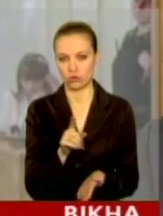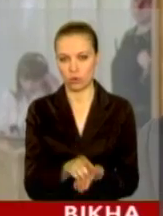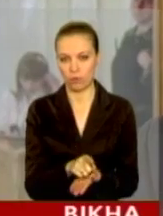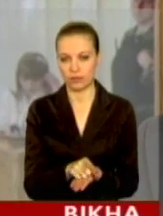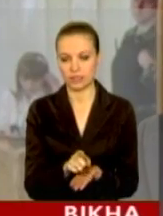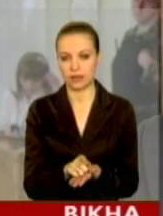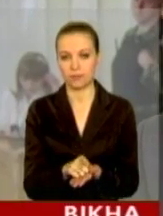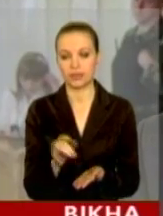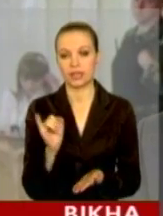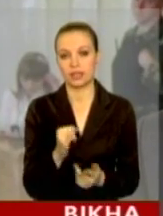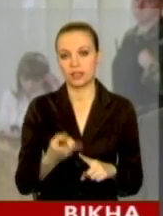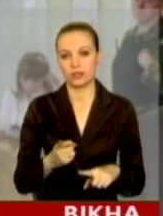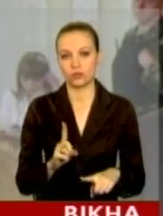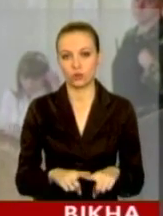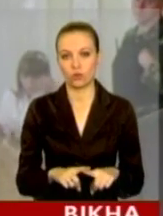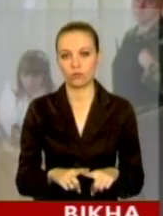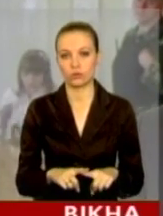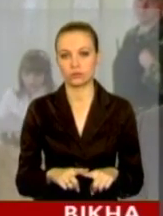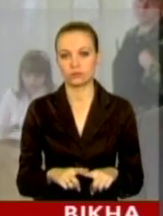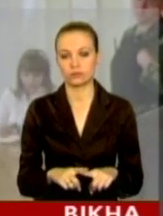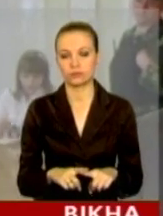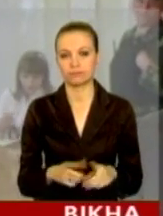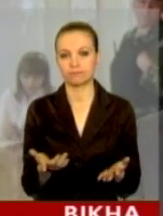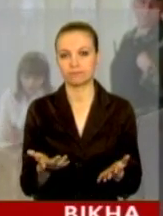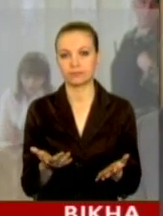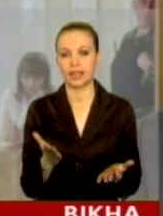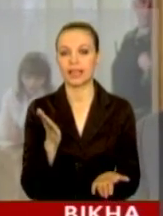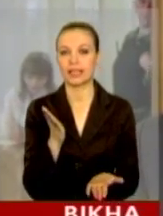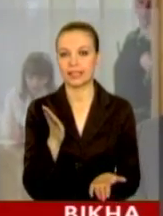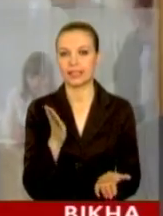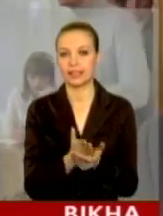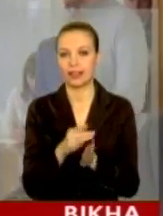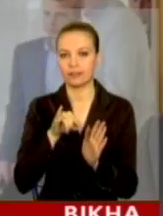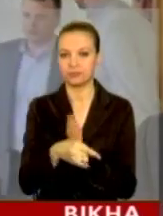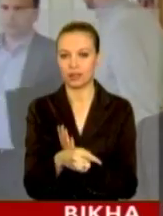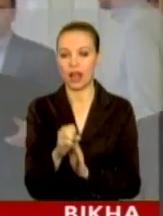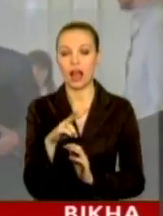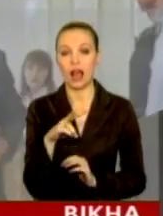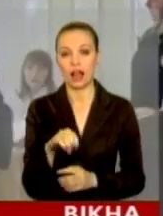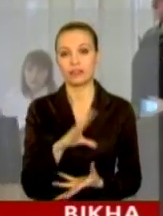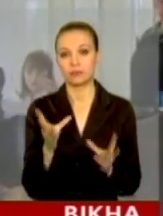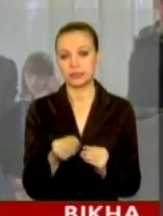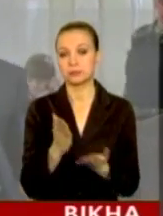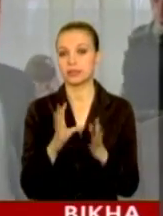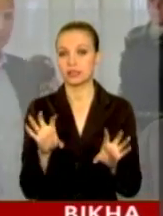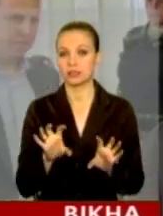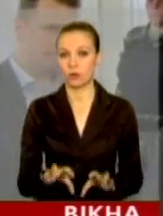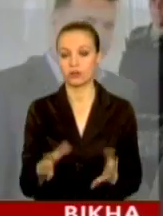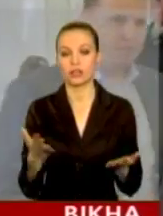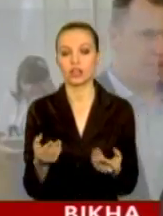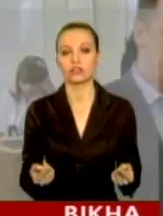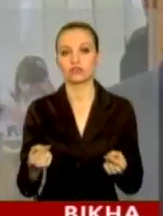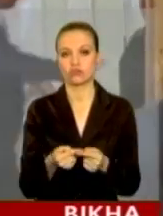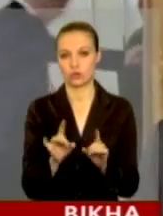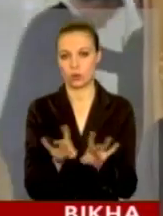обов'язки і тому ее Як то є лазійка невеличка але в принципі є закон який